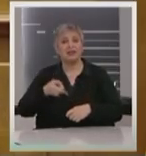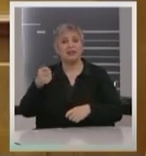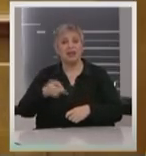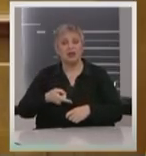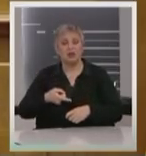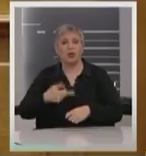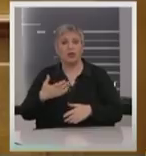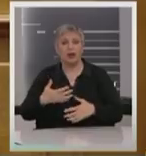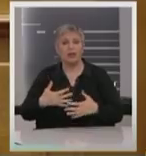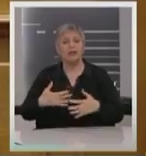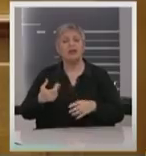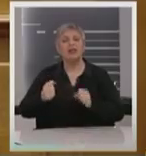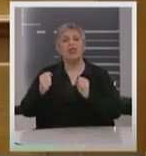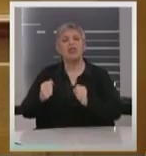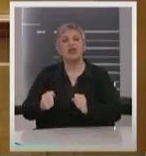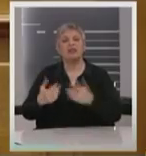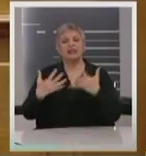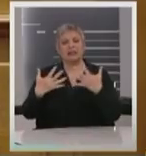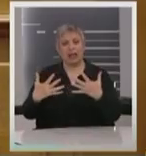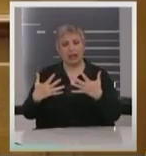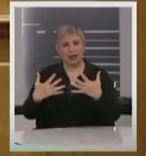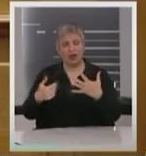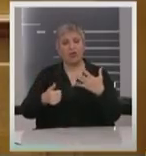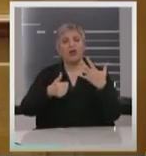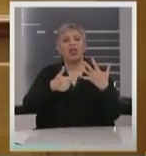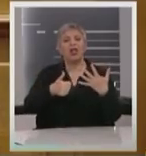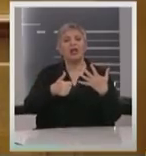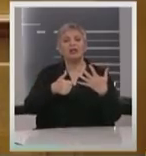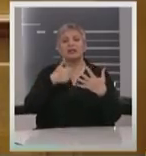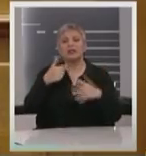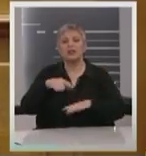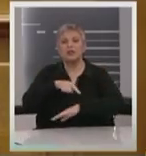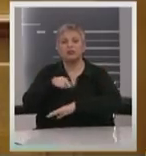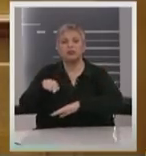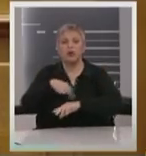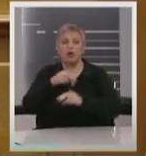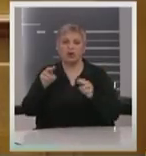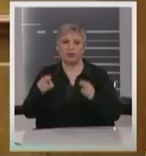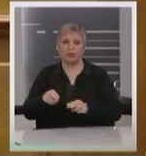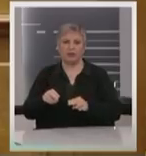10 καινούργιες θέσεις εργασίας που δημιουργούνται είναι θέσεις μερικής απασχόλησης.